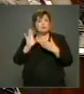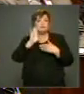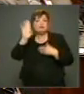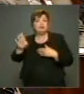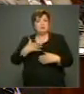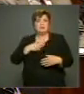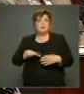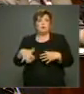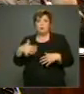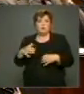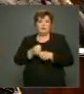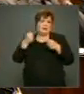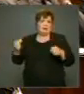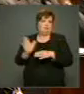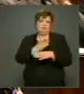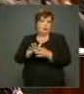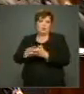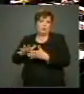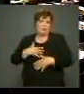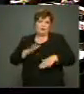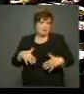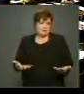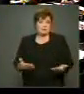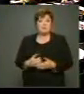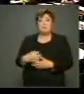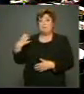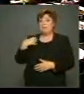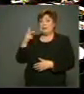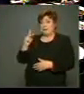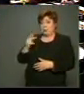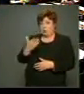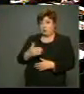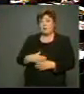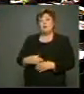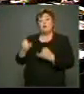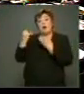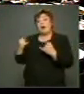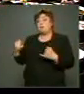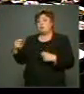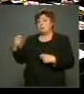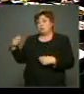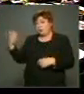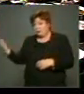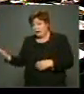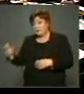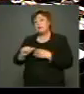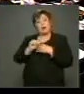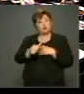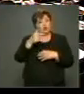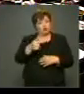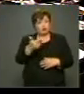korjauskuuilta. Ministeri Kyllönen. Arvoisa herra puhemies, hyvä edustaja Tossavainen, aina olisi